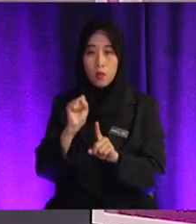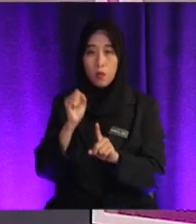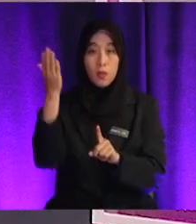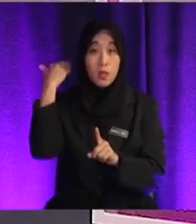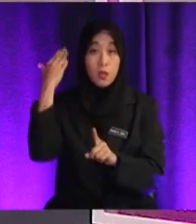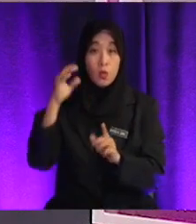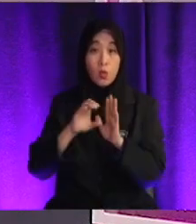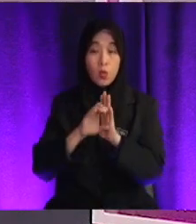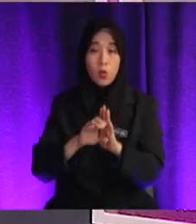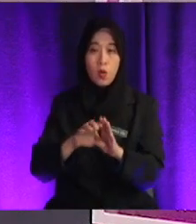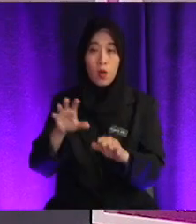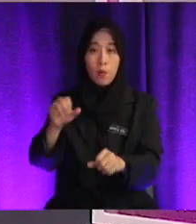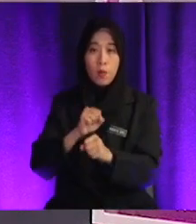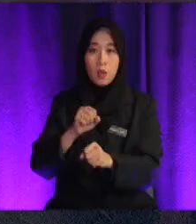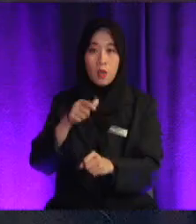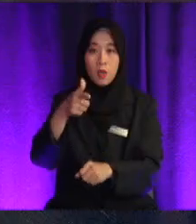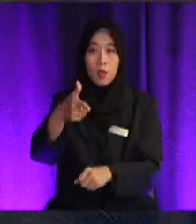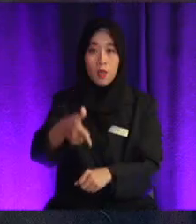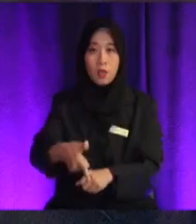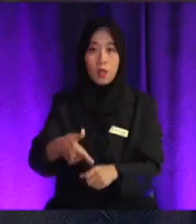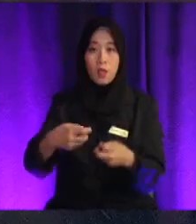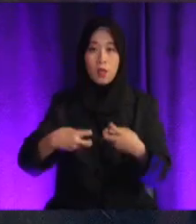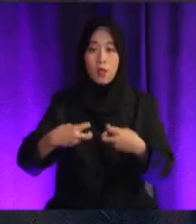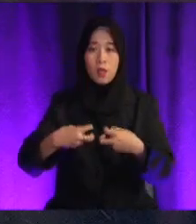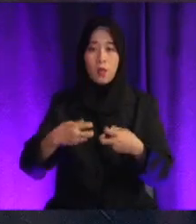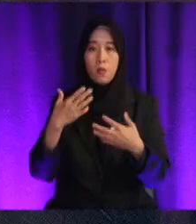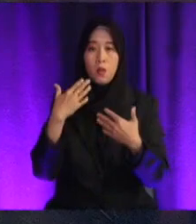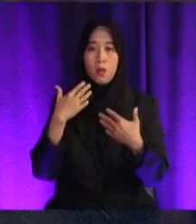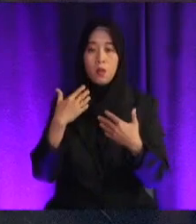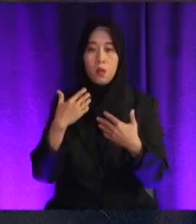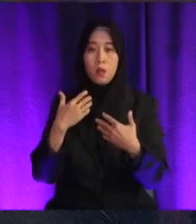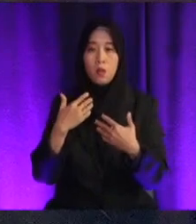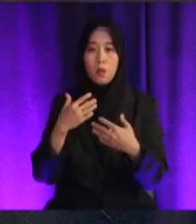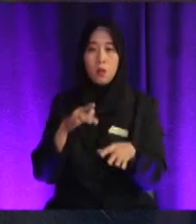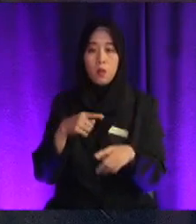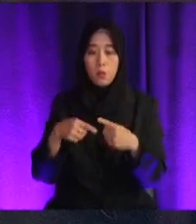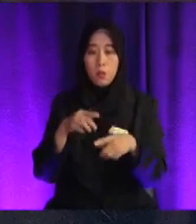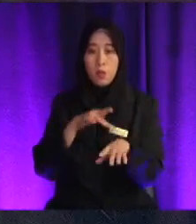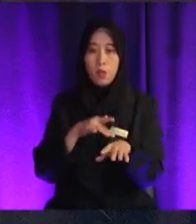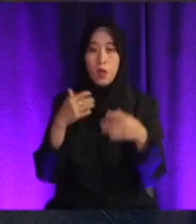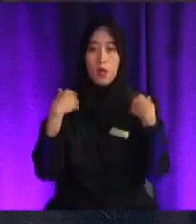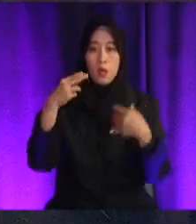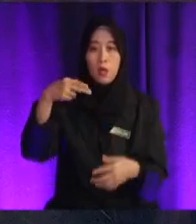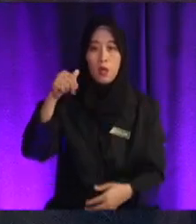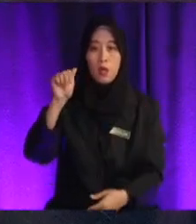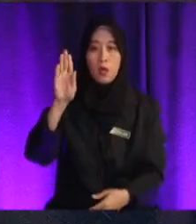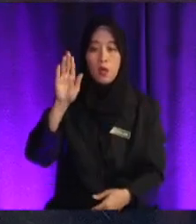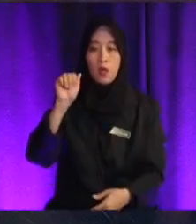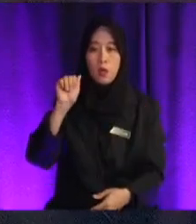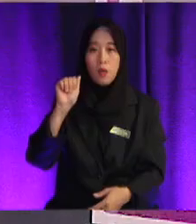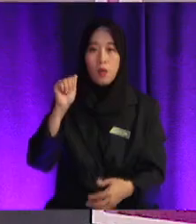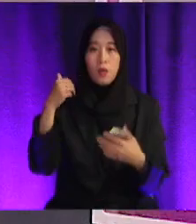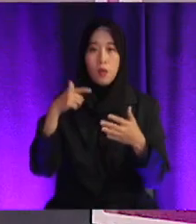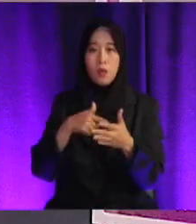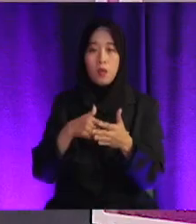kan. Akmal ada rasa kan panas. Okey, sama juga dengan dia. Dia kata, ada haba lagi. Maksudnya dekat sini dia